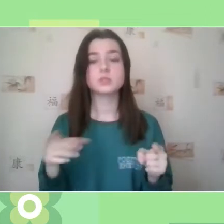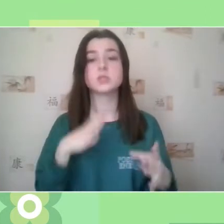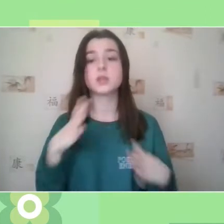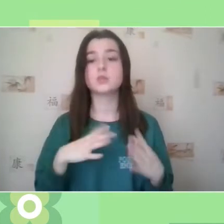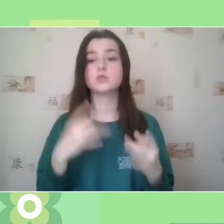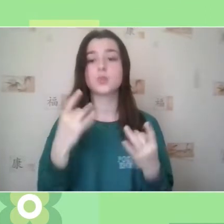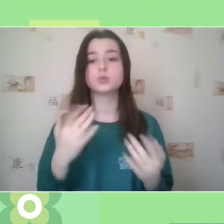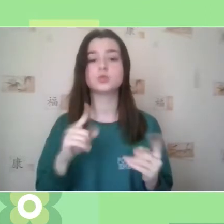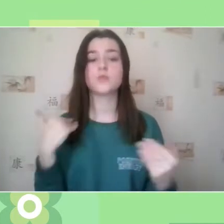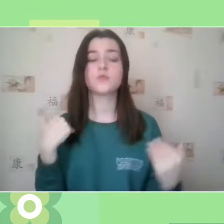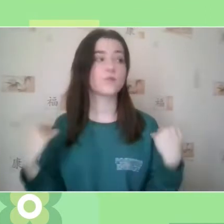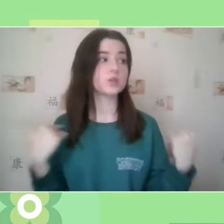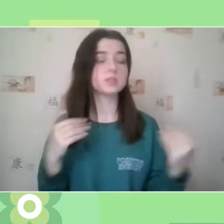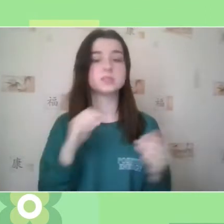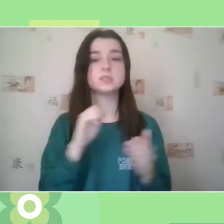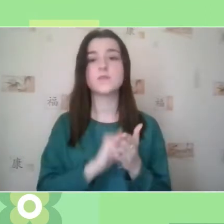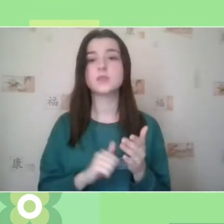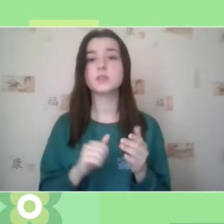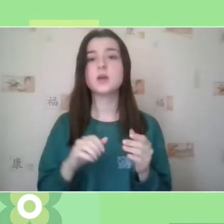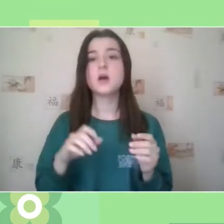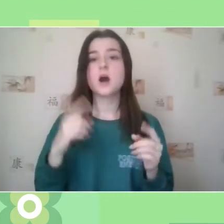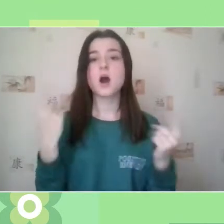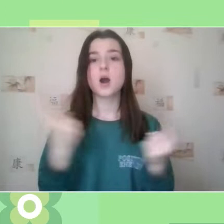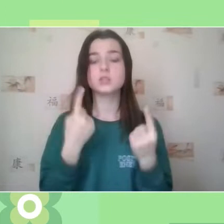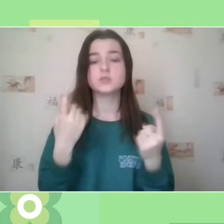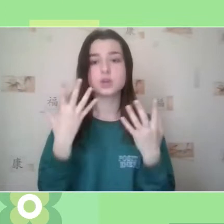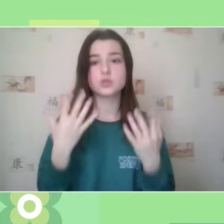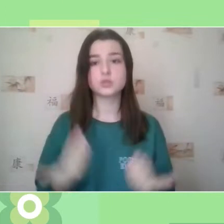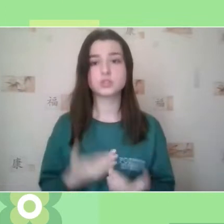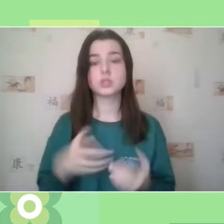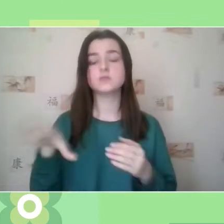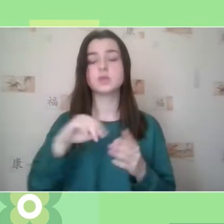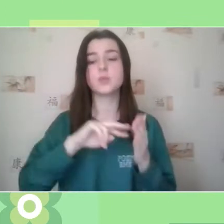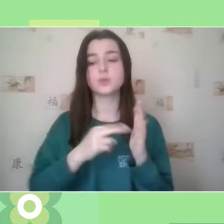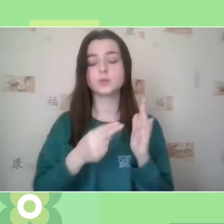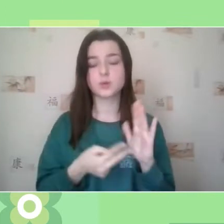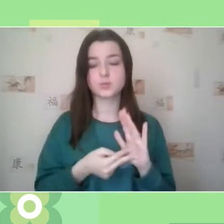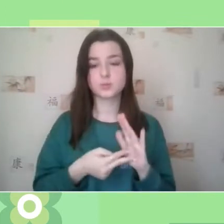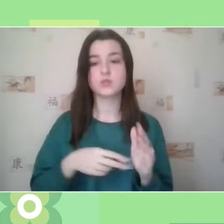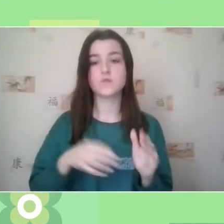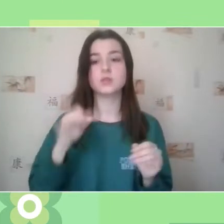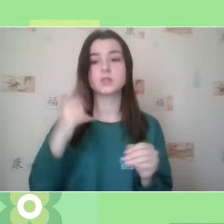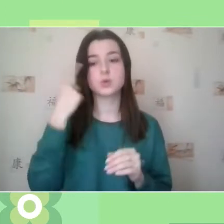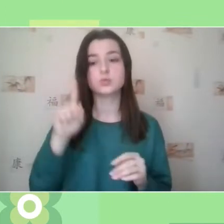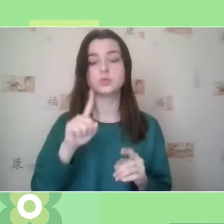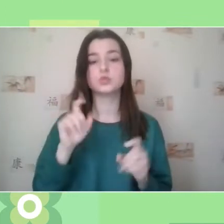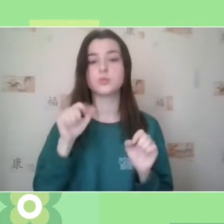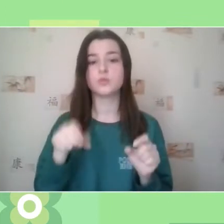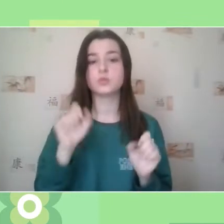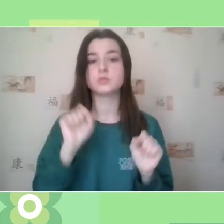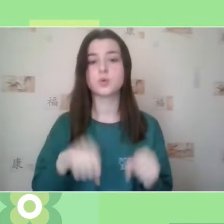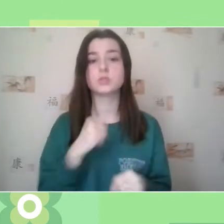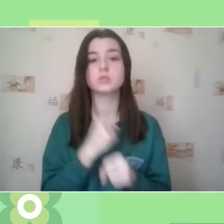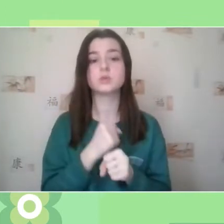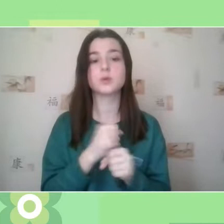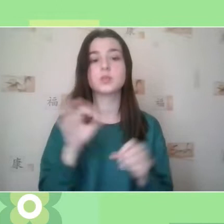відволіктися, від буденності включитися в проект, продумати все, спланувати, і вони мали готовий проект, який могли втілювати вже наступного дня